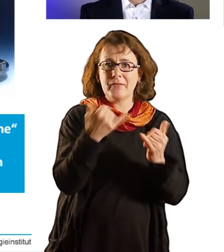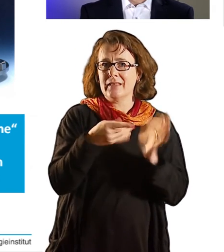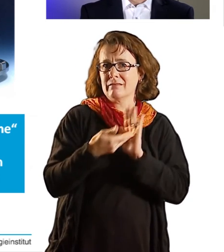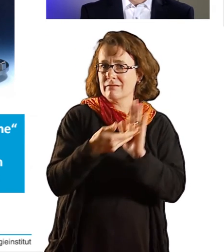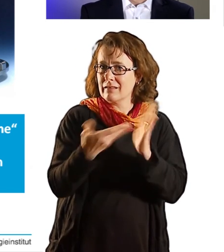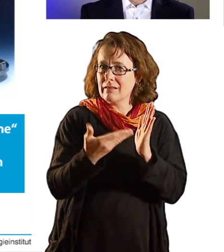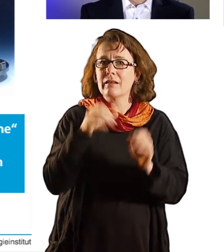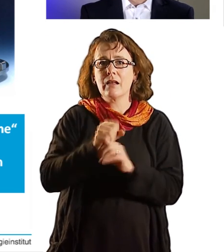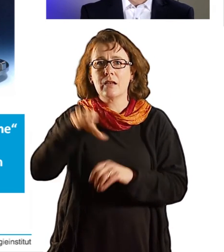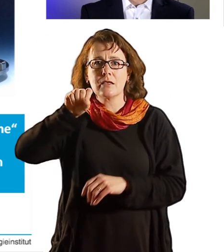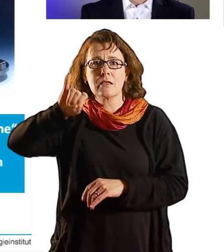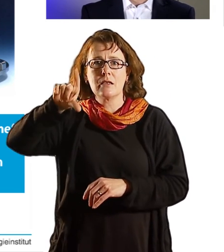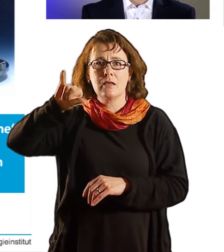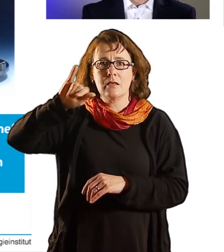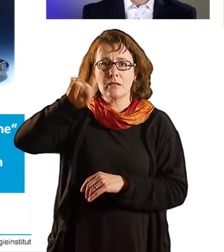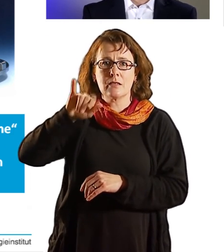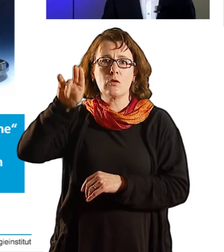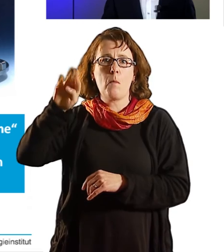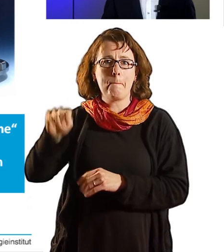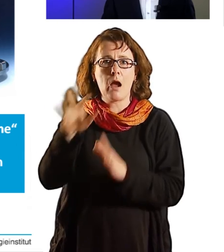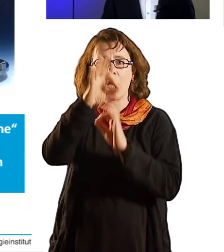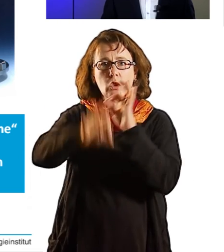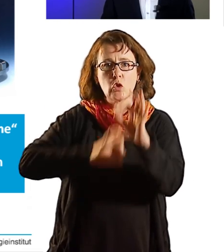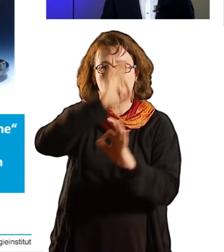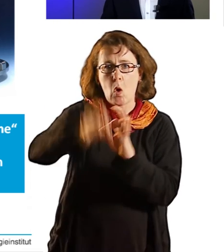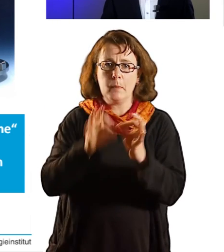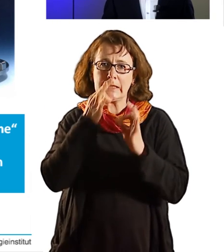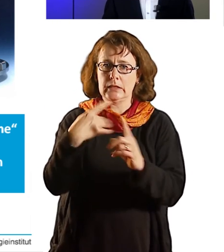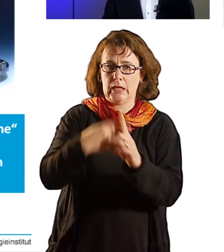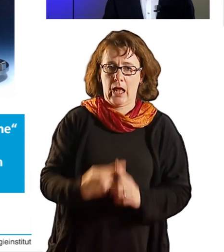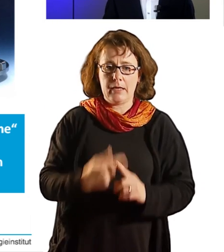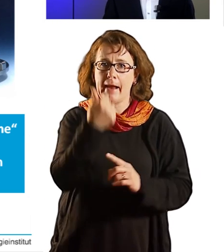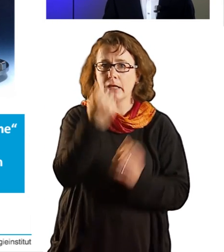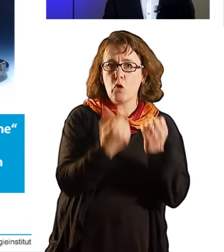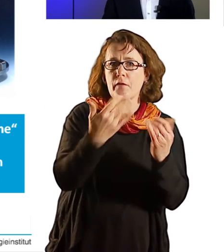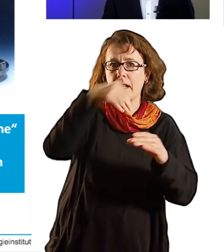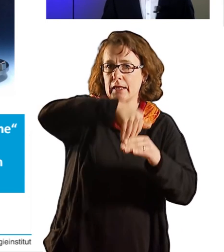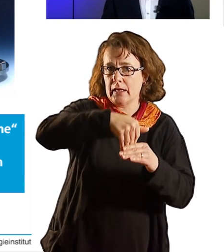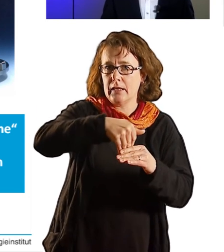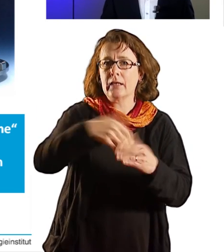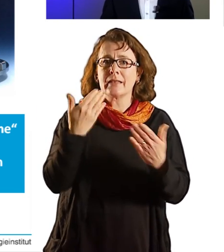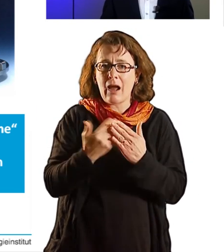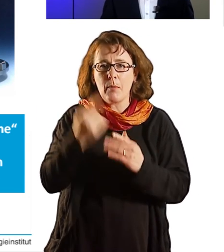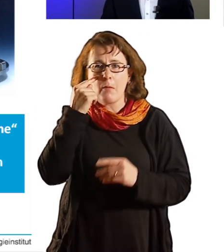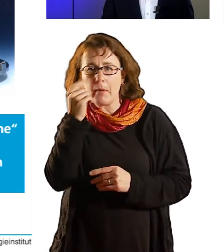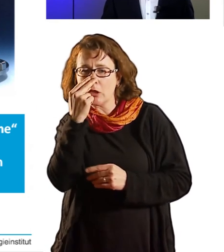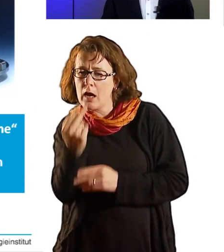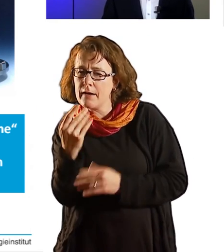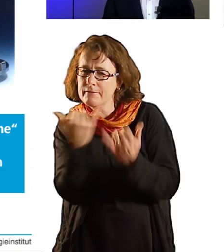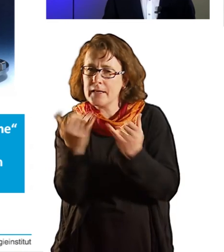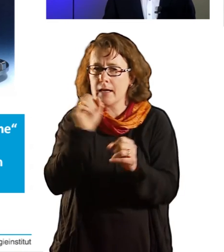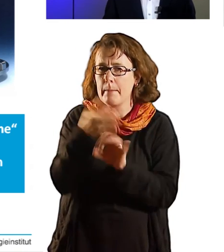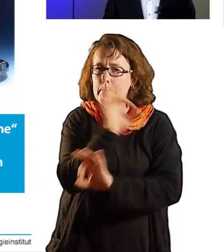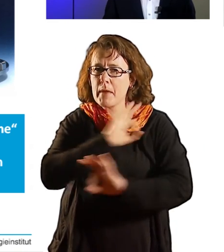genaue Anzahl von Siliziumatomen realisiert werden. Deshalb werden in der PTB hochgenaue Methoden der Herstellung und Messung von nahezu